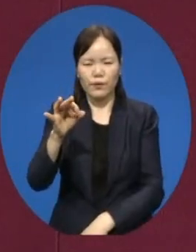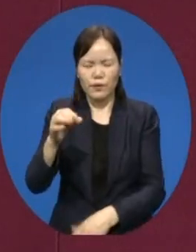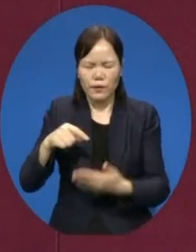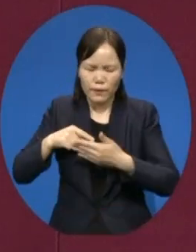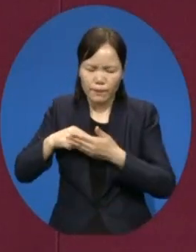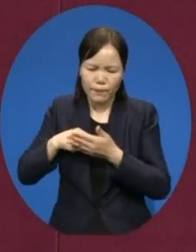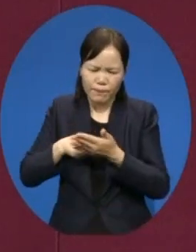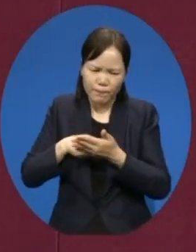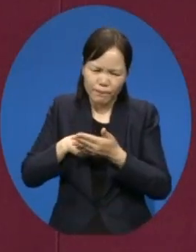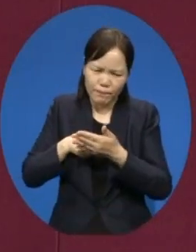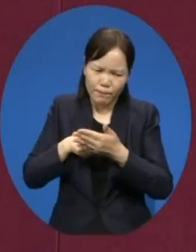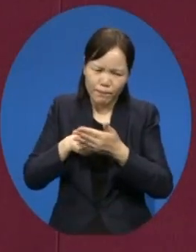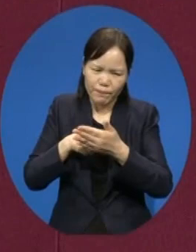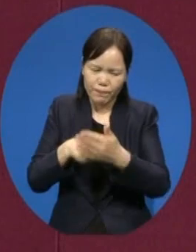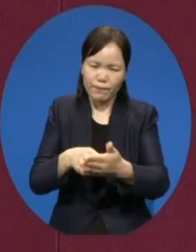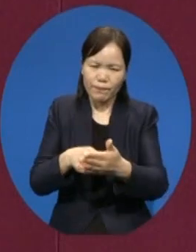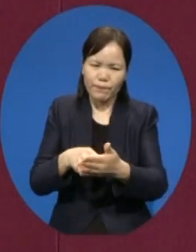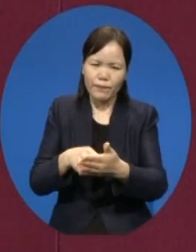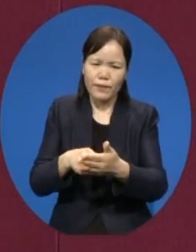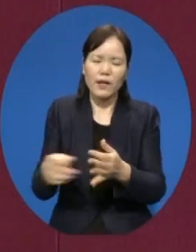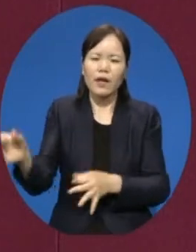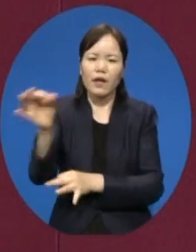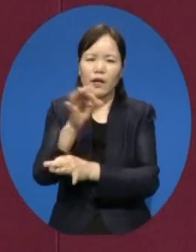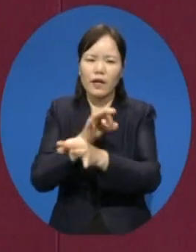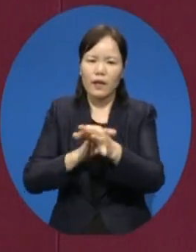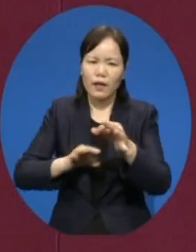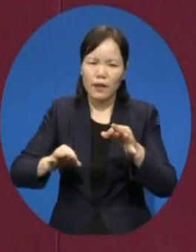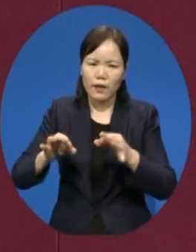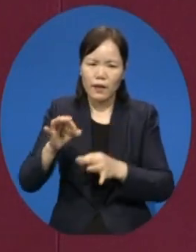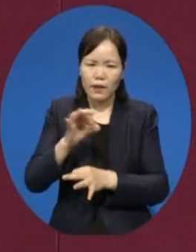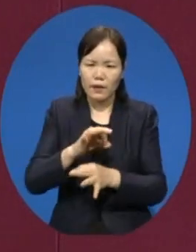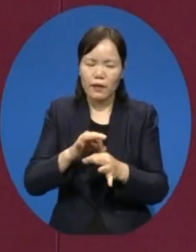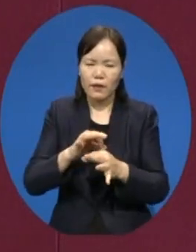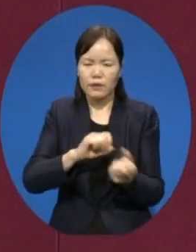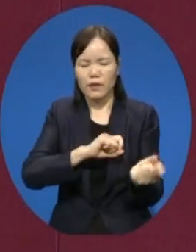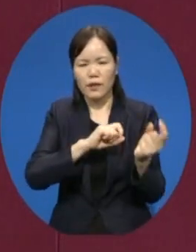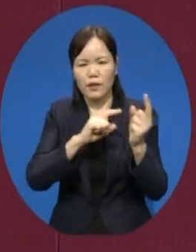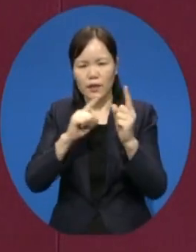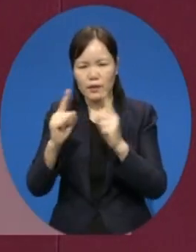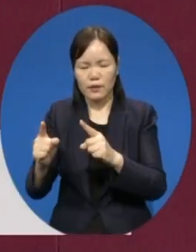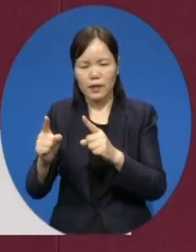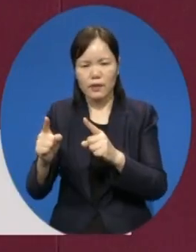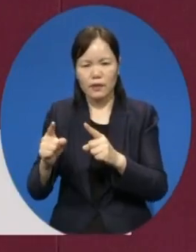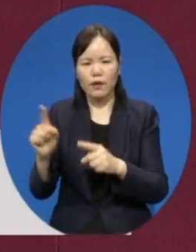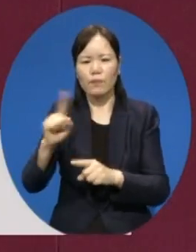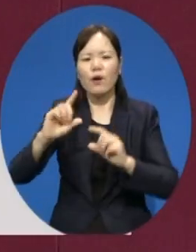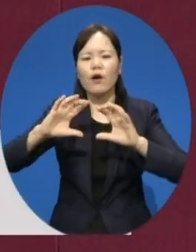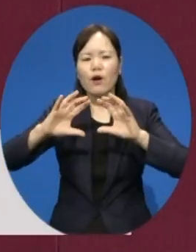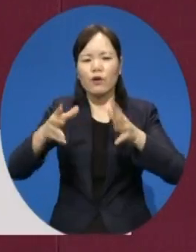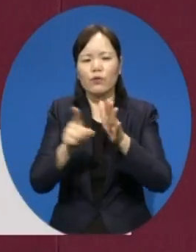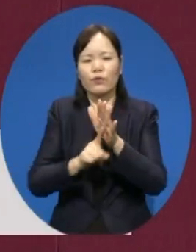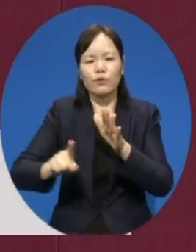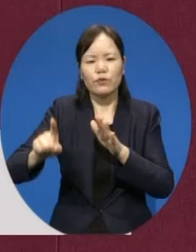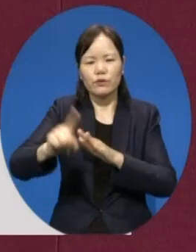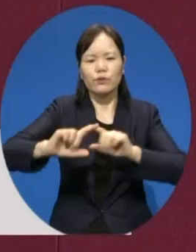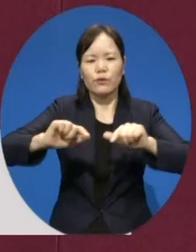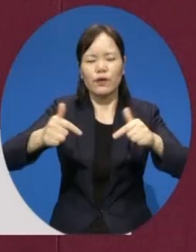한결같이 경제를 살리고 민생 살리는 것, 그것은 국가주도 공공주도가